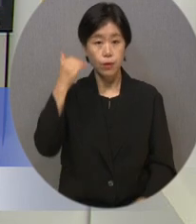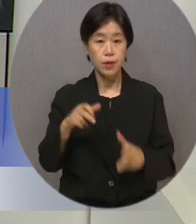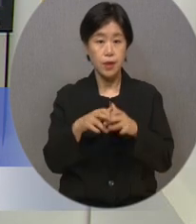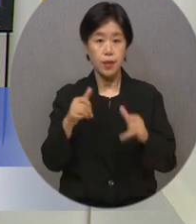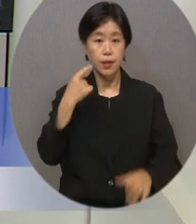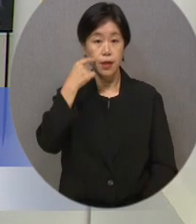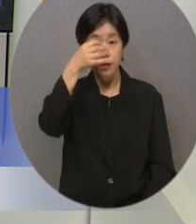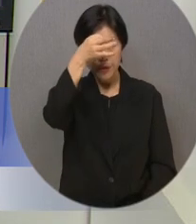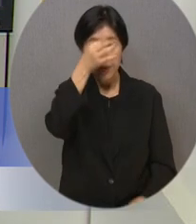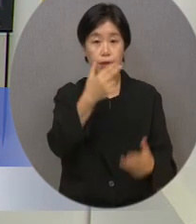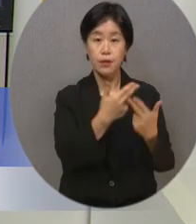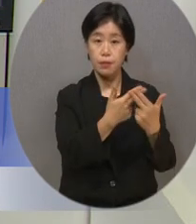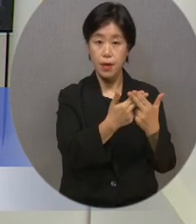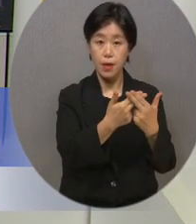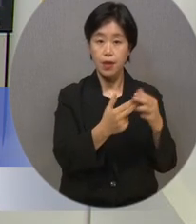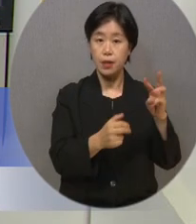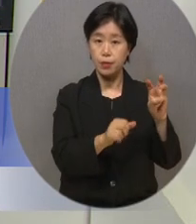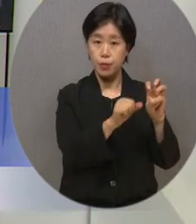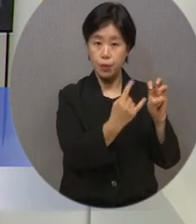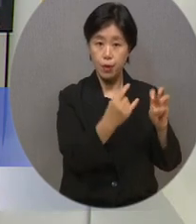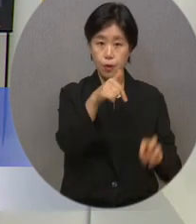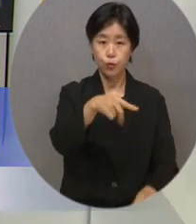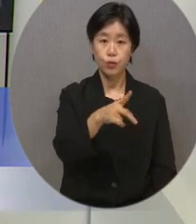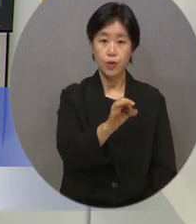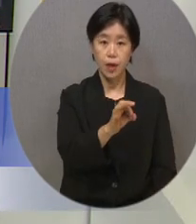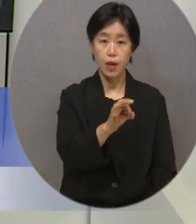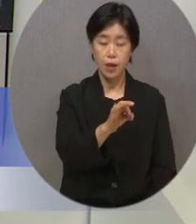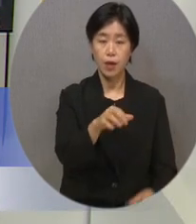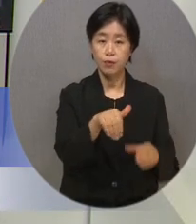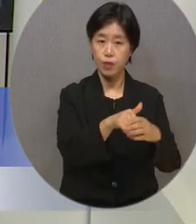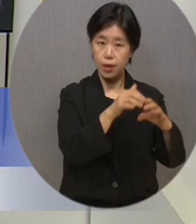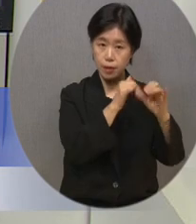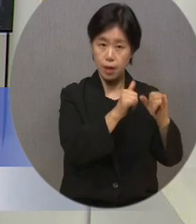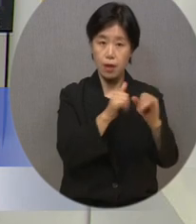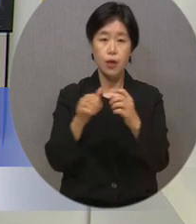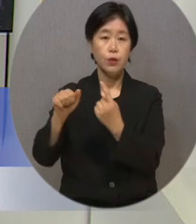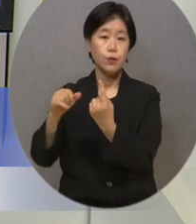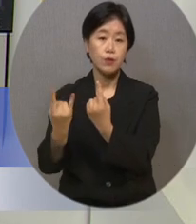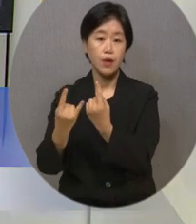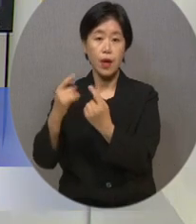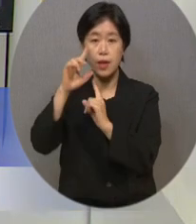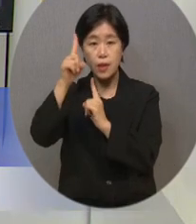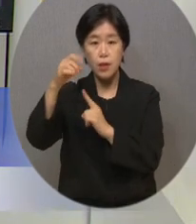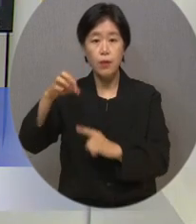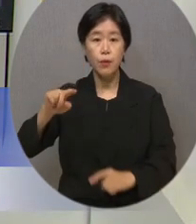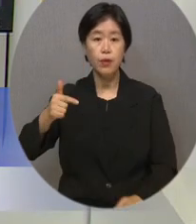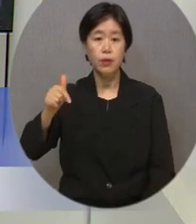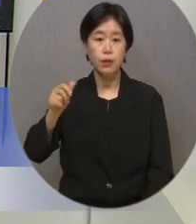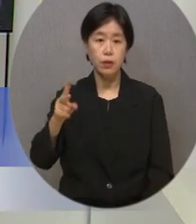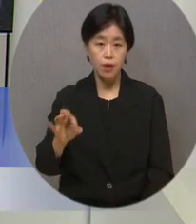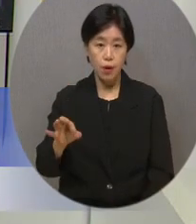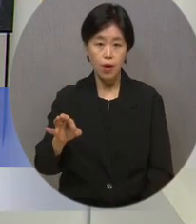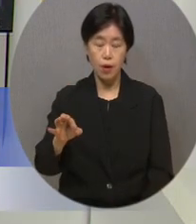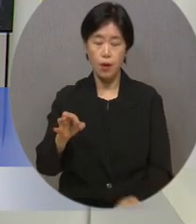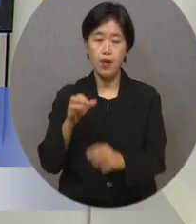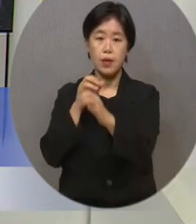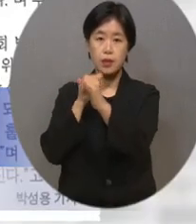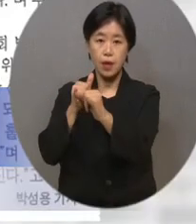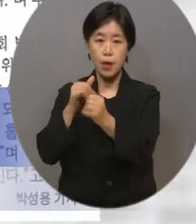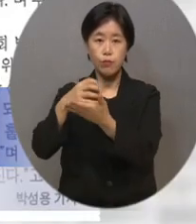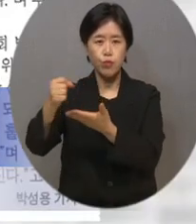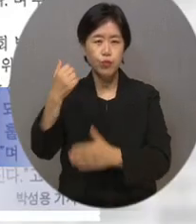한국 장애예술인협회가 제33회 구상 소태문학상 제6회 이원영 어워드 수상자를 발표했다는